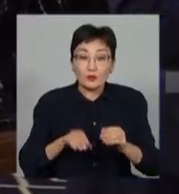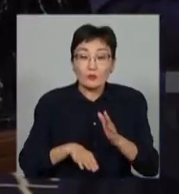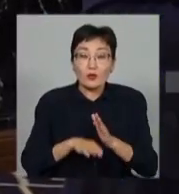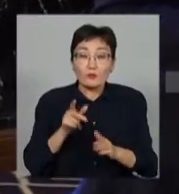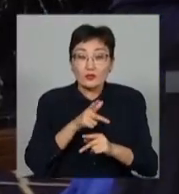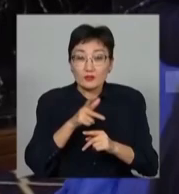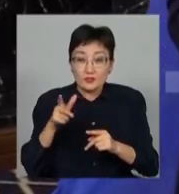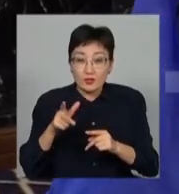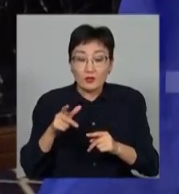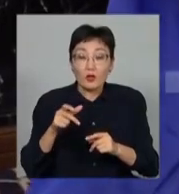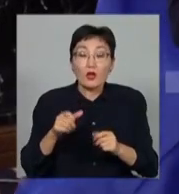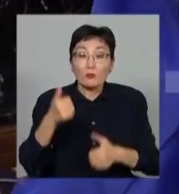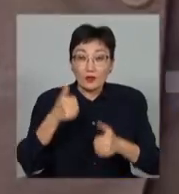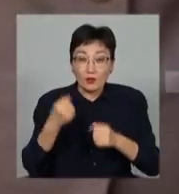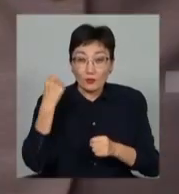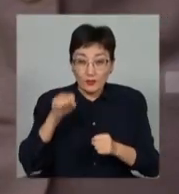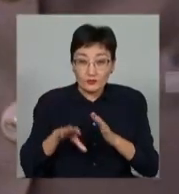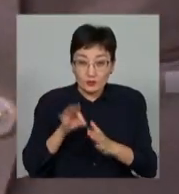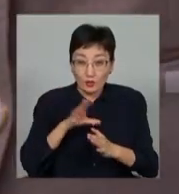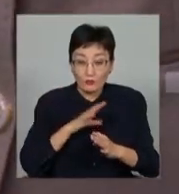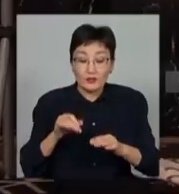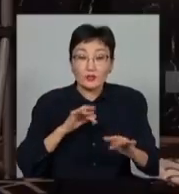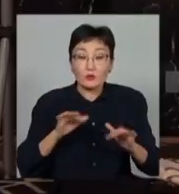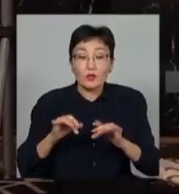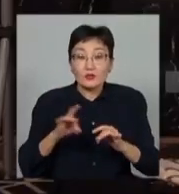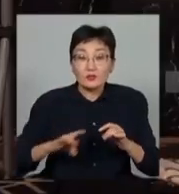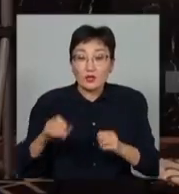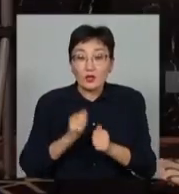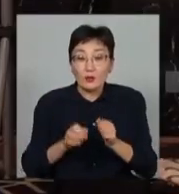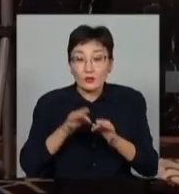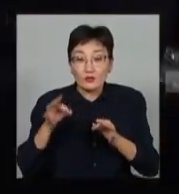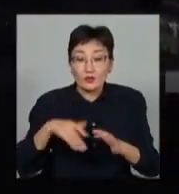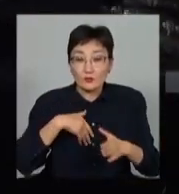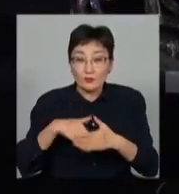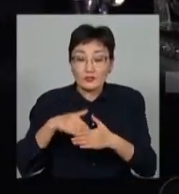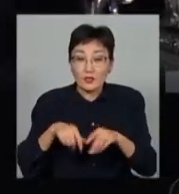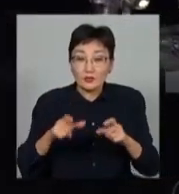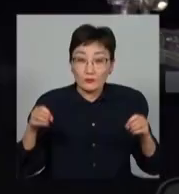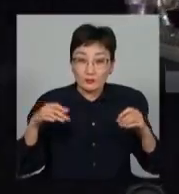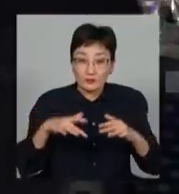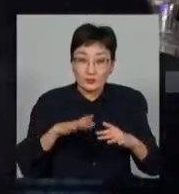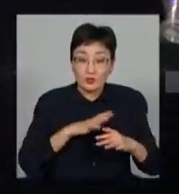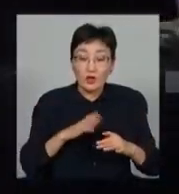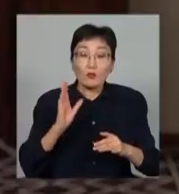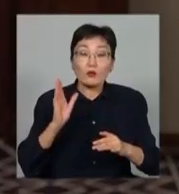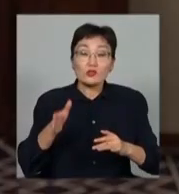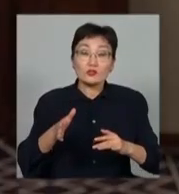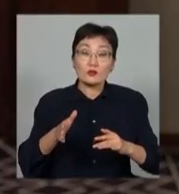бейнеролик байқауының жеңімпаздары мадақталды. Бұдан бөлек жиынға республиканың әр өңірінен белсенділер жиналды.